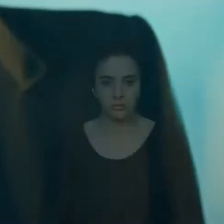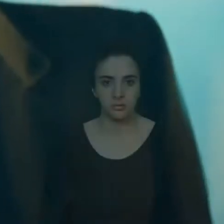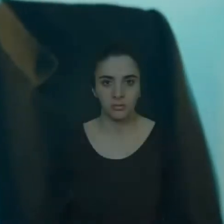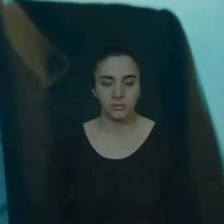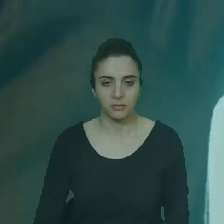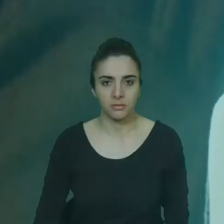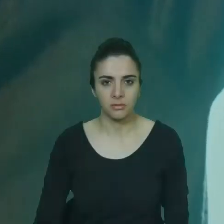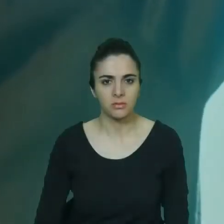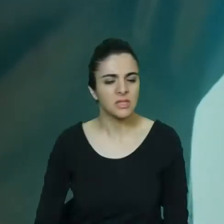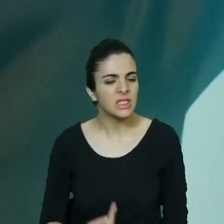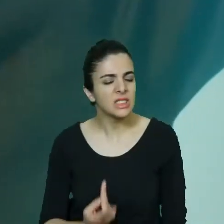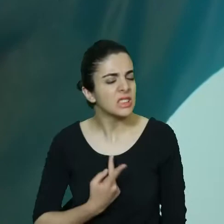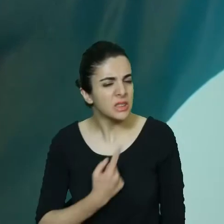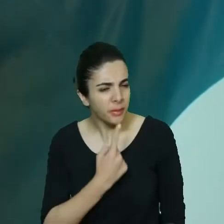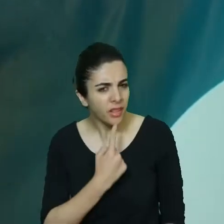İkimiz derken